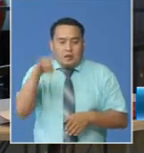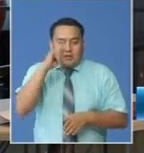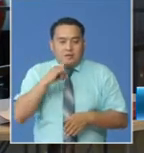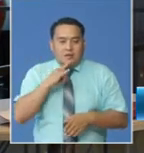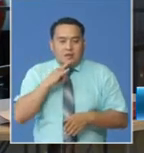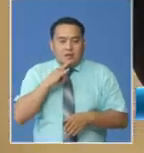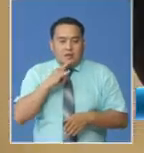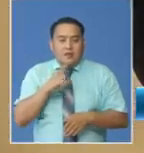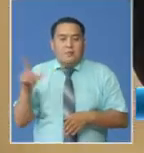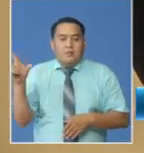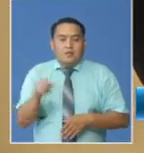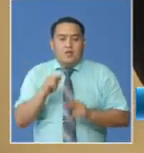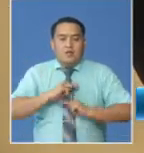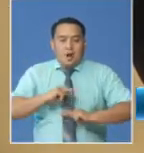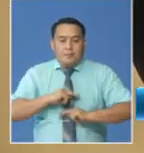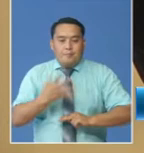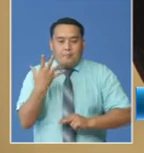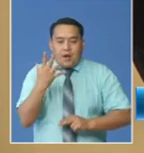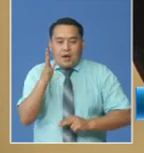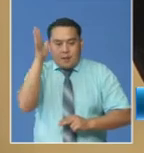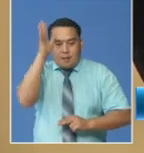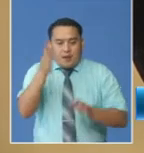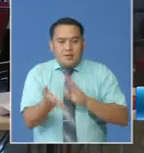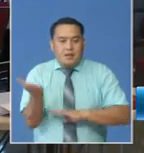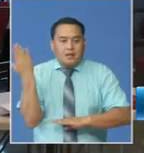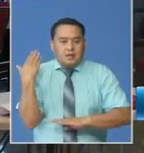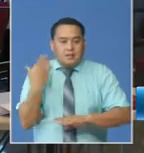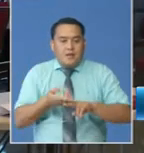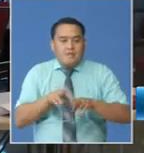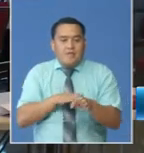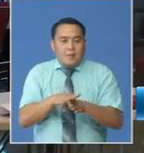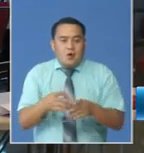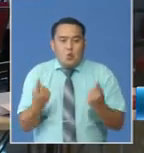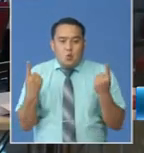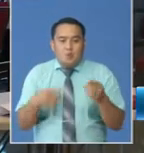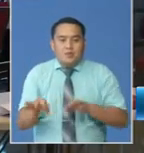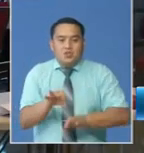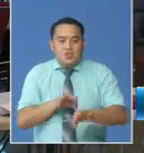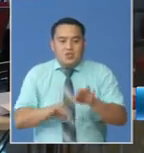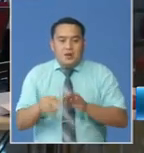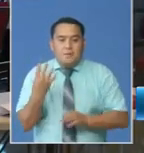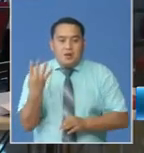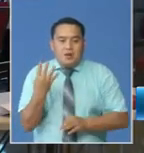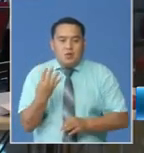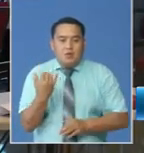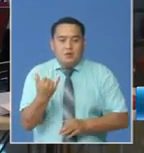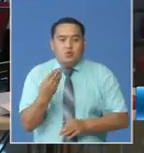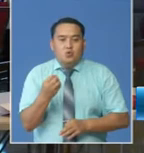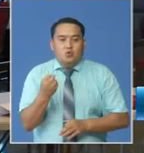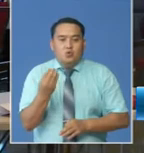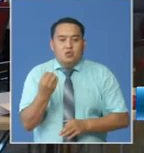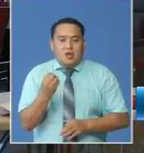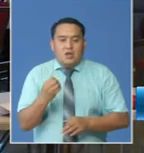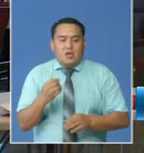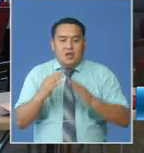Казахстан. Сюда мы пришли работать 5 лет назад, и за это время реализовали 4 крупных проекта. Один из них – Уаз-Чунже. Теплица